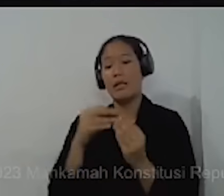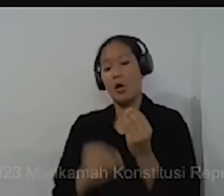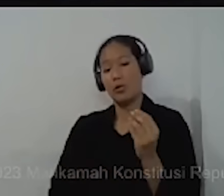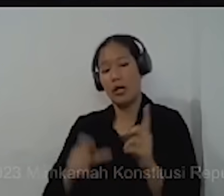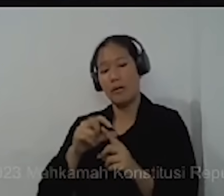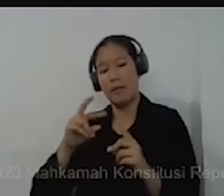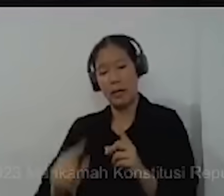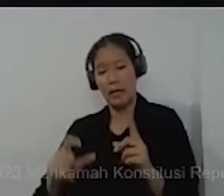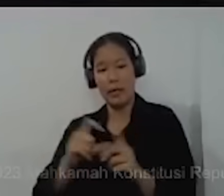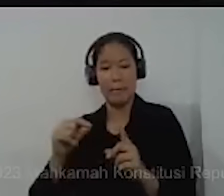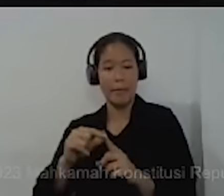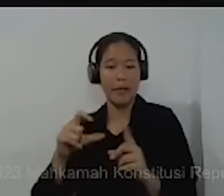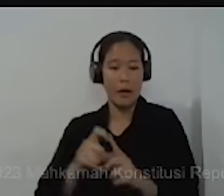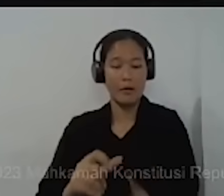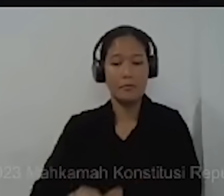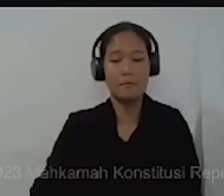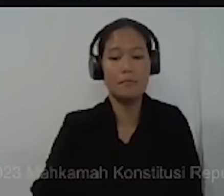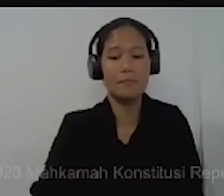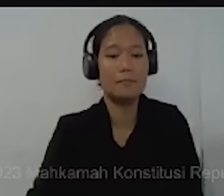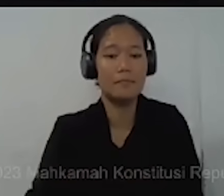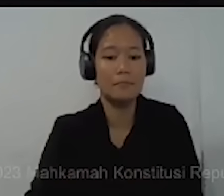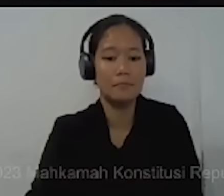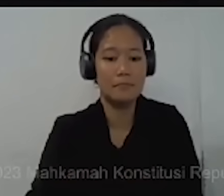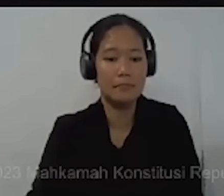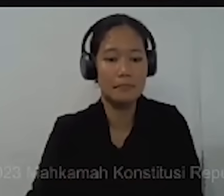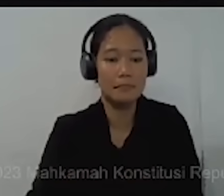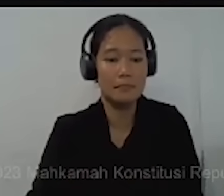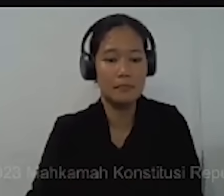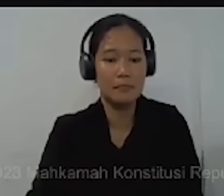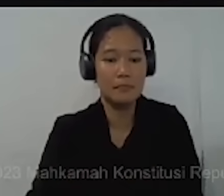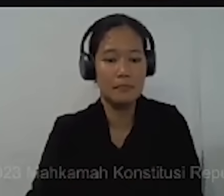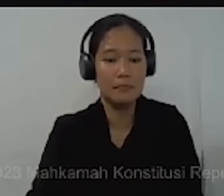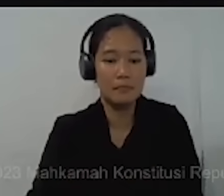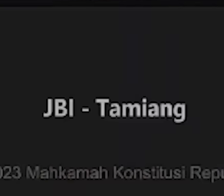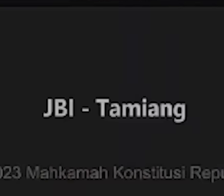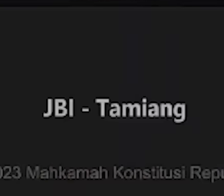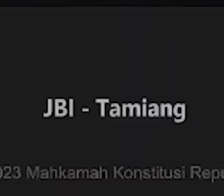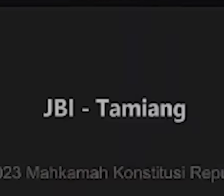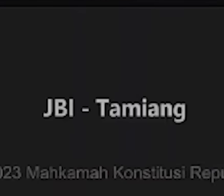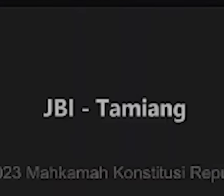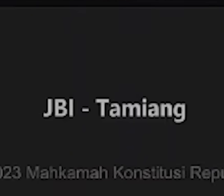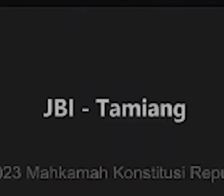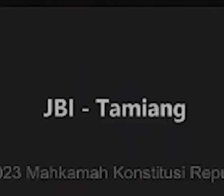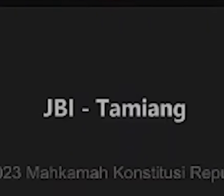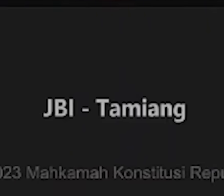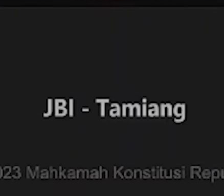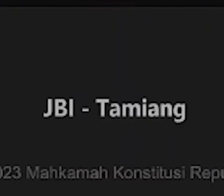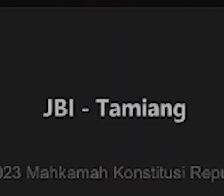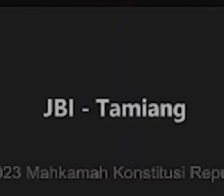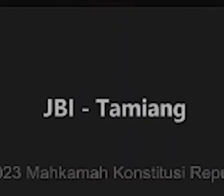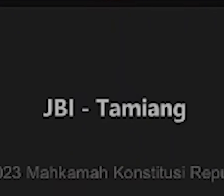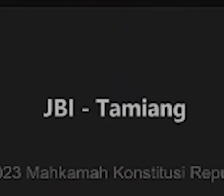DPR DPD dan DPRD serta pemilihan gubernur bupati dan walikota yang memiliki